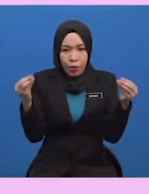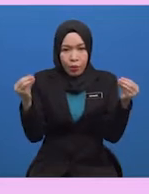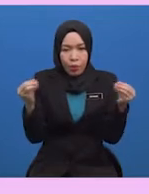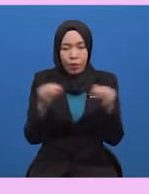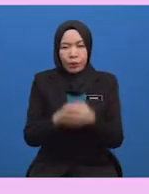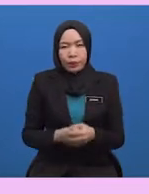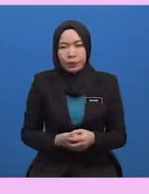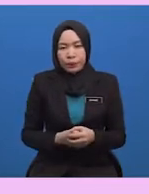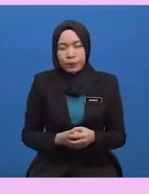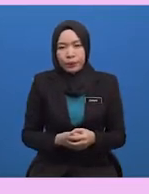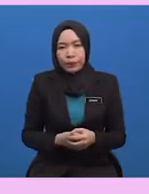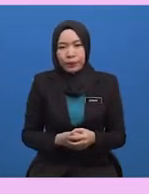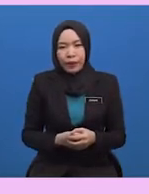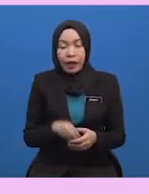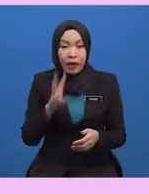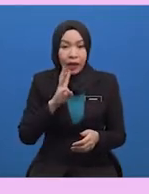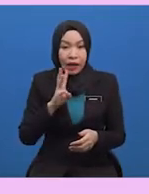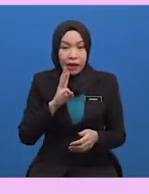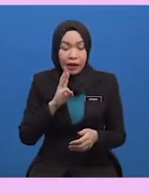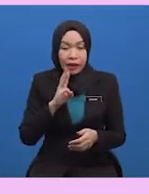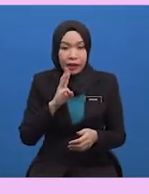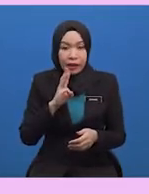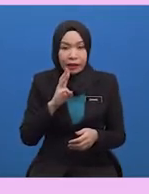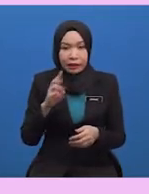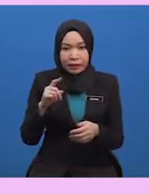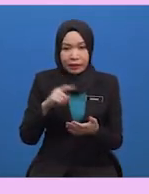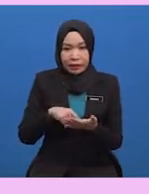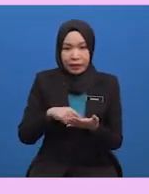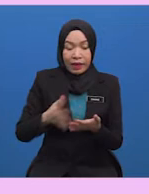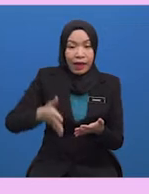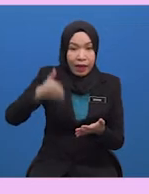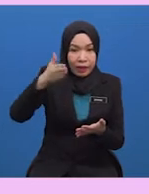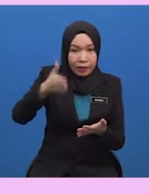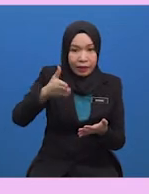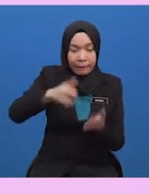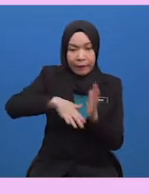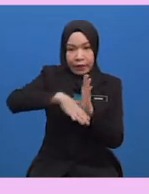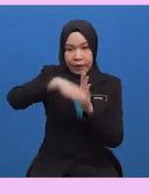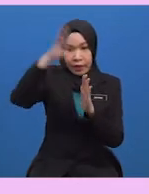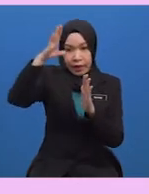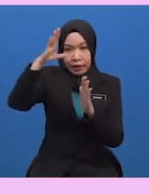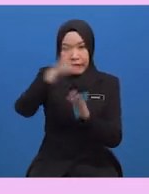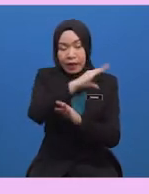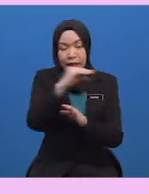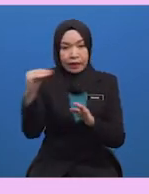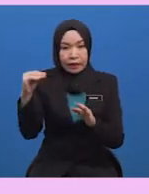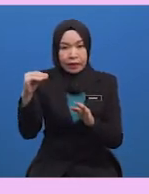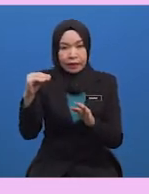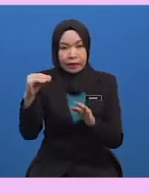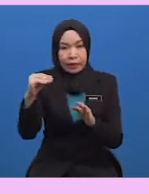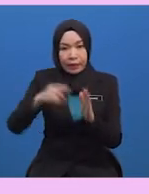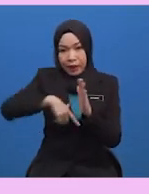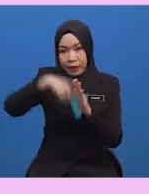dan simpanan air tanah. Air larian permukaan pula akan meningkat dan seterusnya meningkatkan